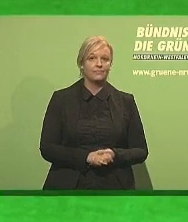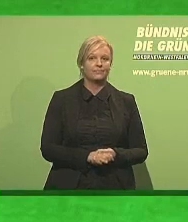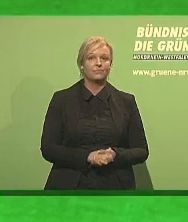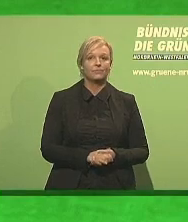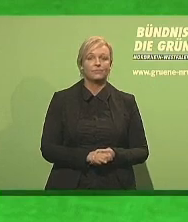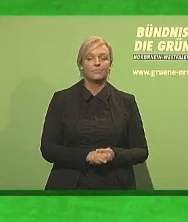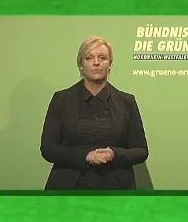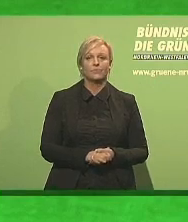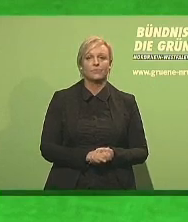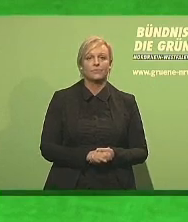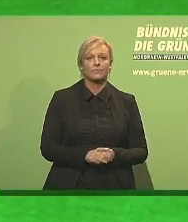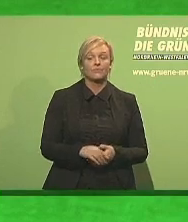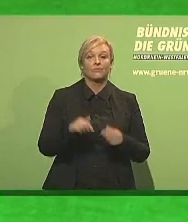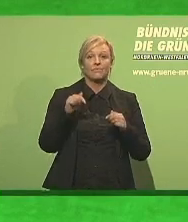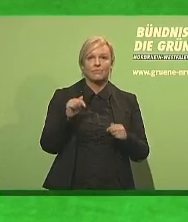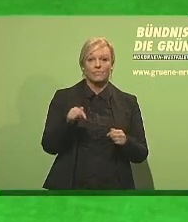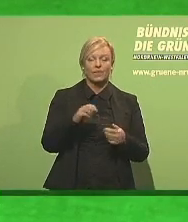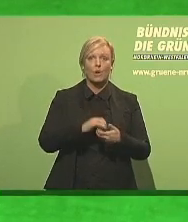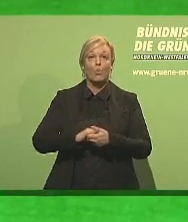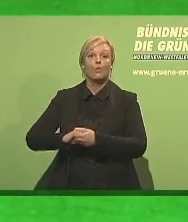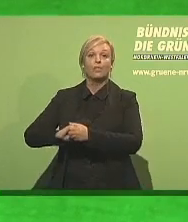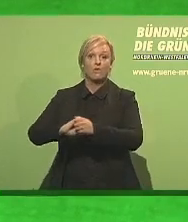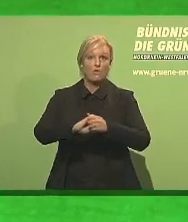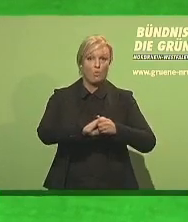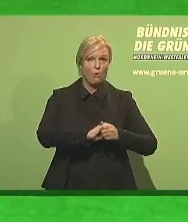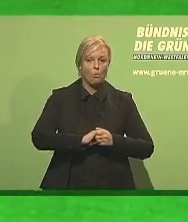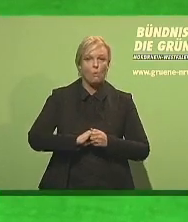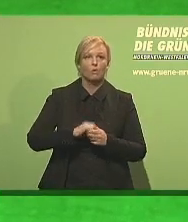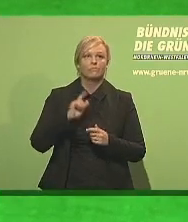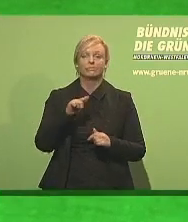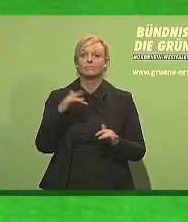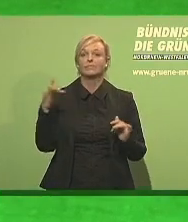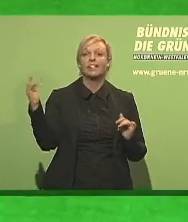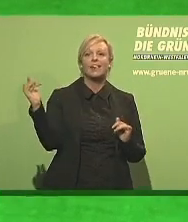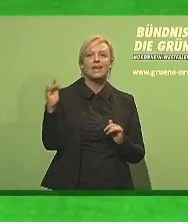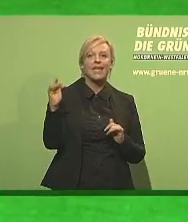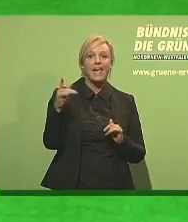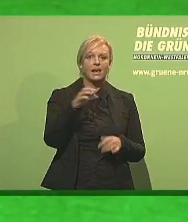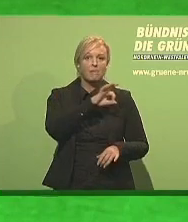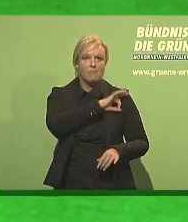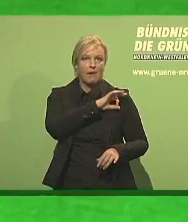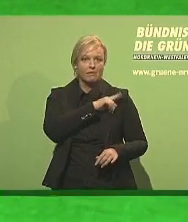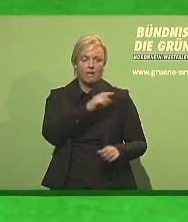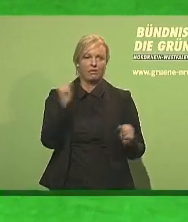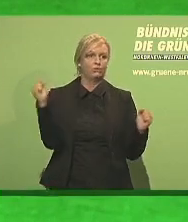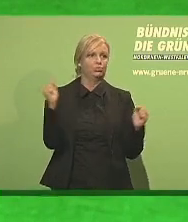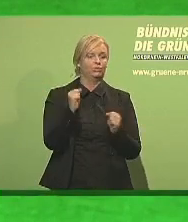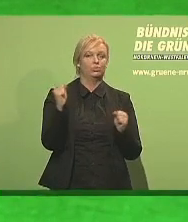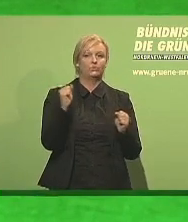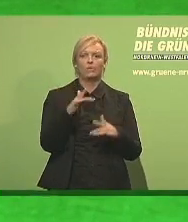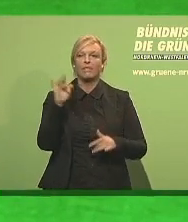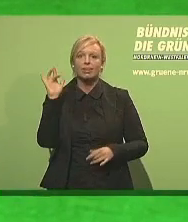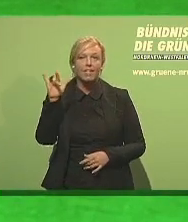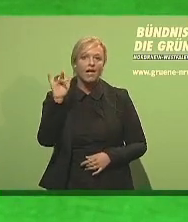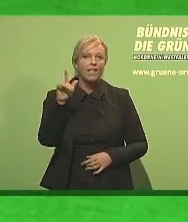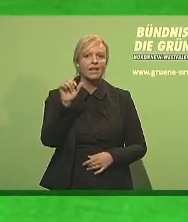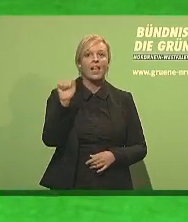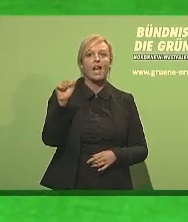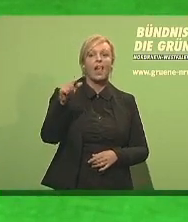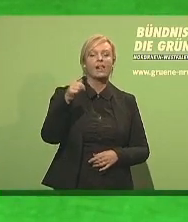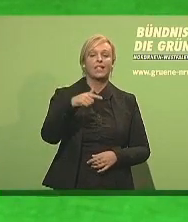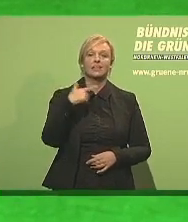Sehr konkret entpuppte sich die Union als Dagegenpartei der ganz besonderen Art. Sie ist dagegen, dass